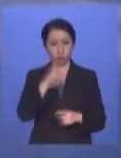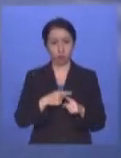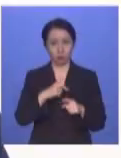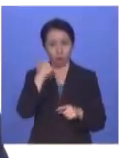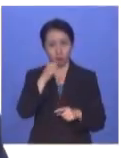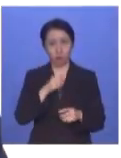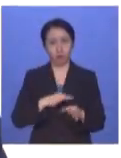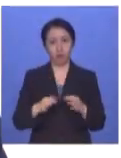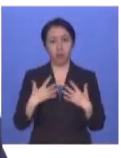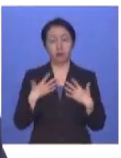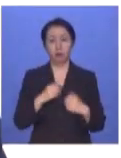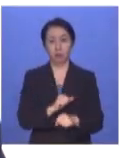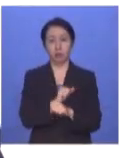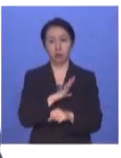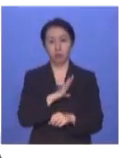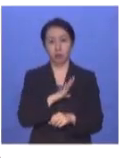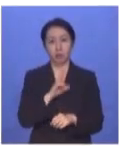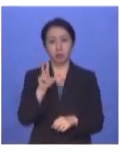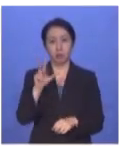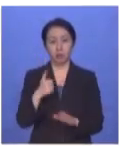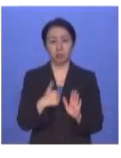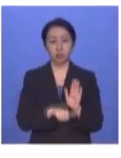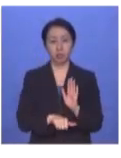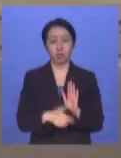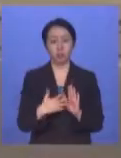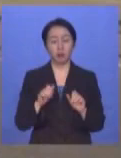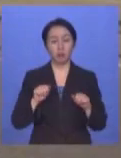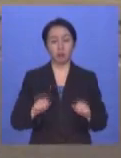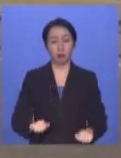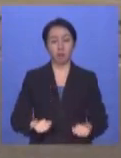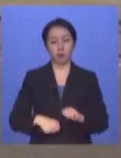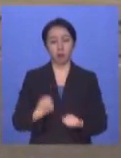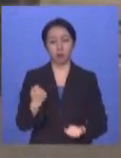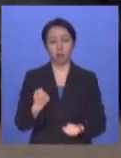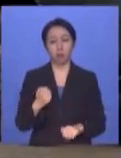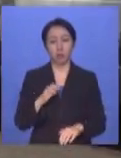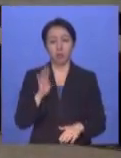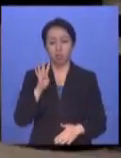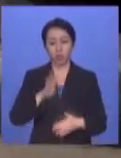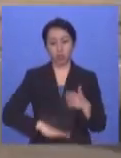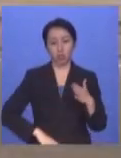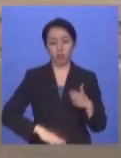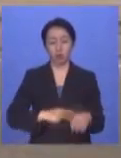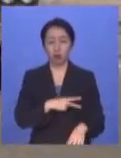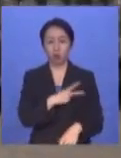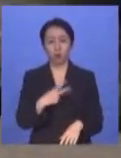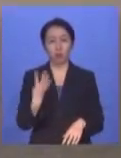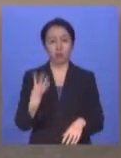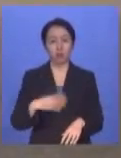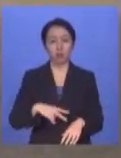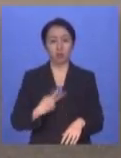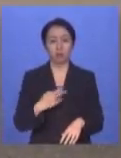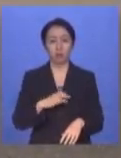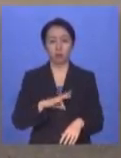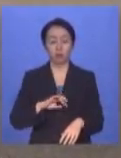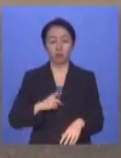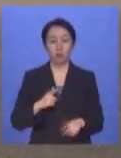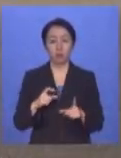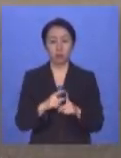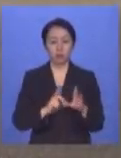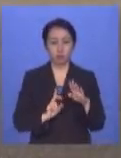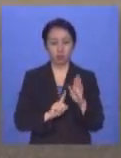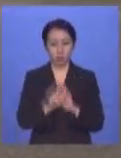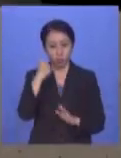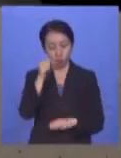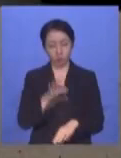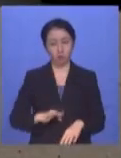сфере автомобильного транспорта выявлено 365 правонарушений и наложено штрафов на сумму около 42 миллионов тенге. К слову, с начала года